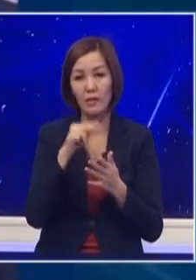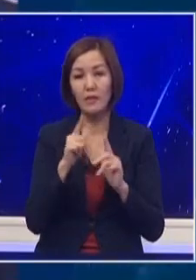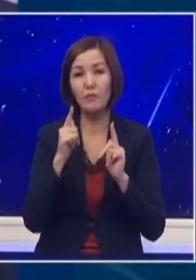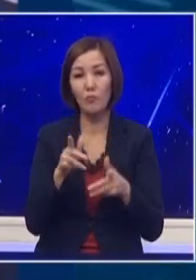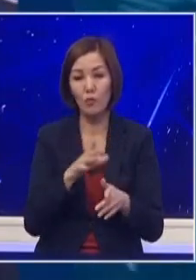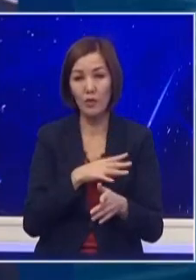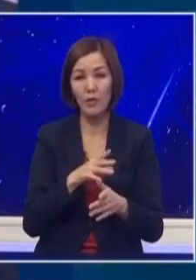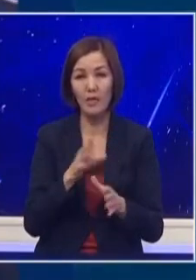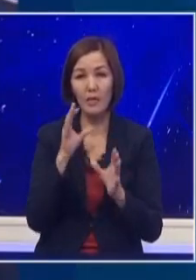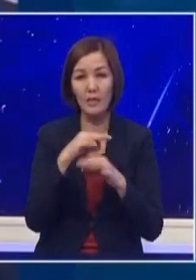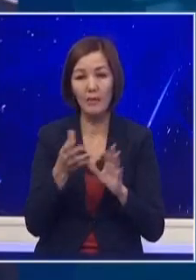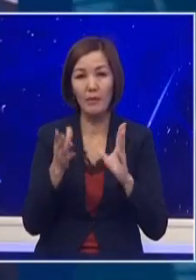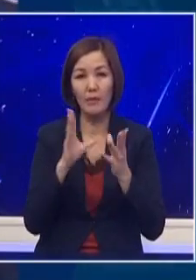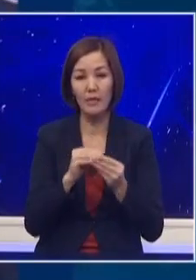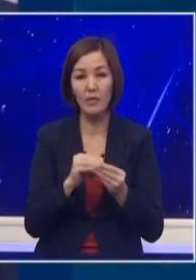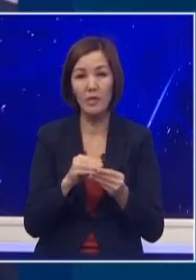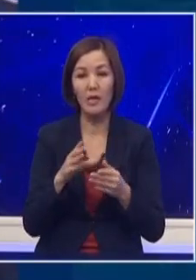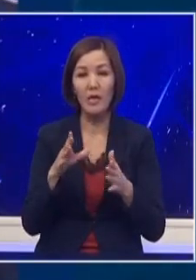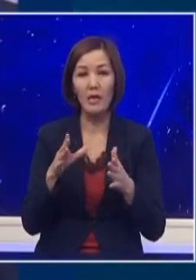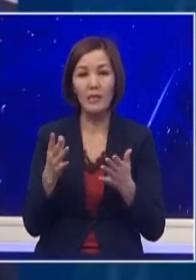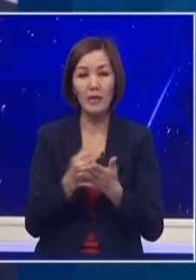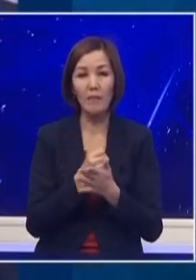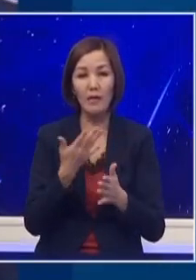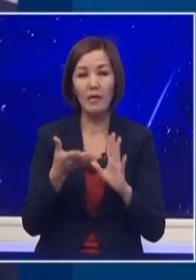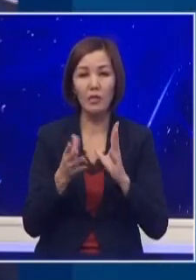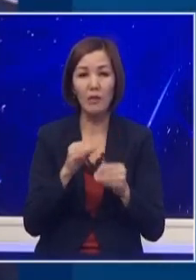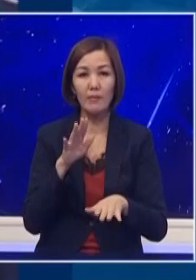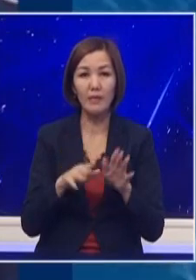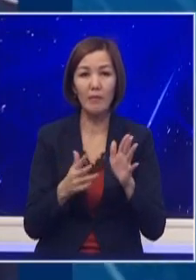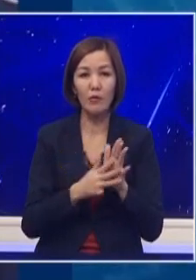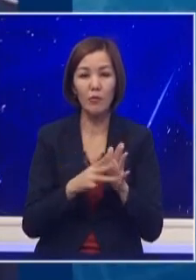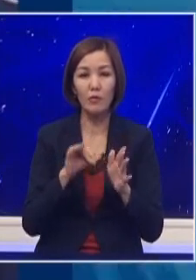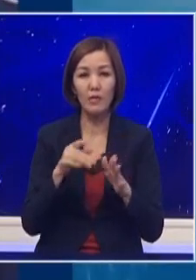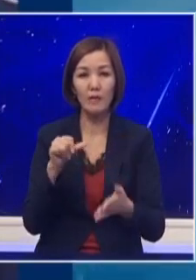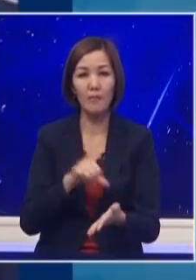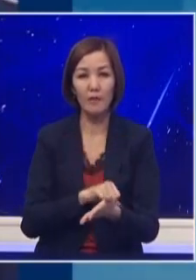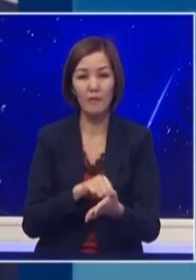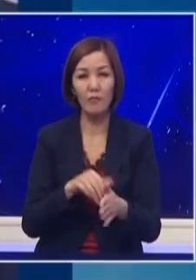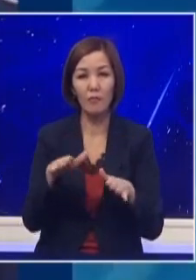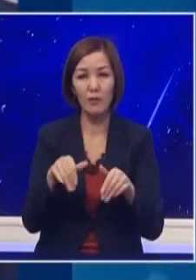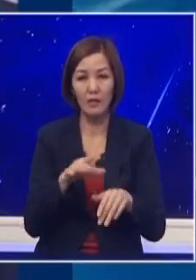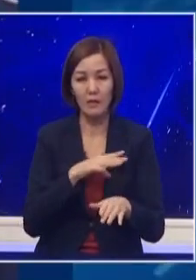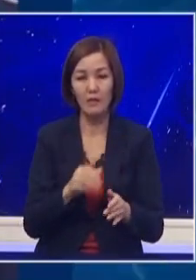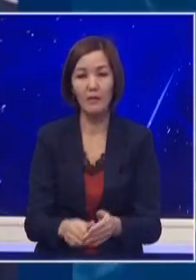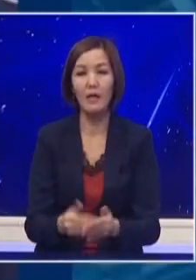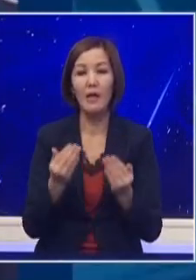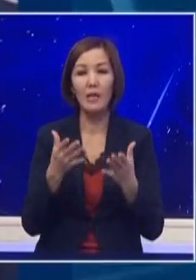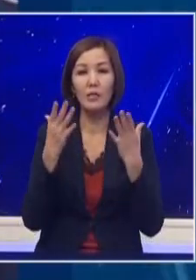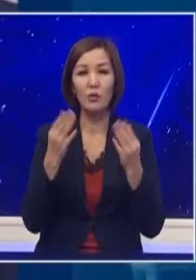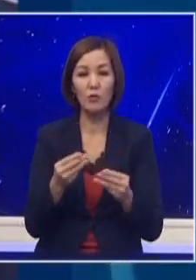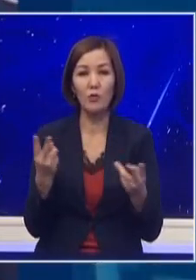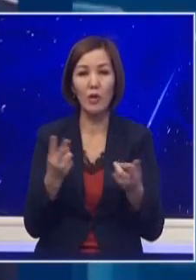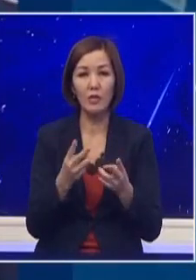Сот химиялық сараптама нәтижесінде табылған зат жалпы салмағы 9 килограммнан асатын мефедрон екені анықталды. Қазіргі уақытта